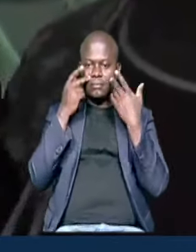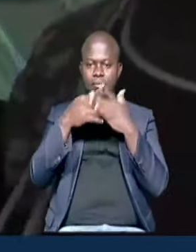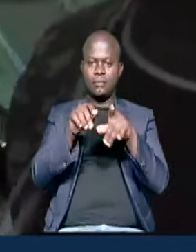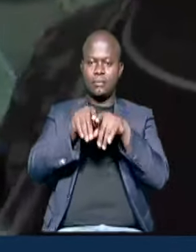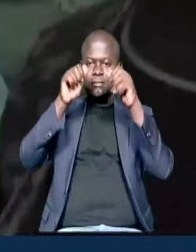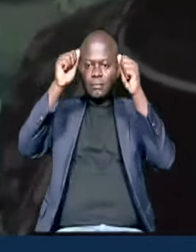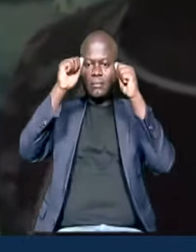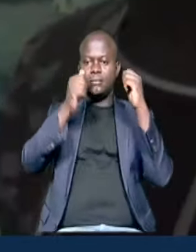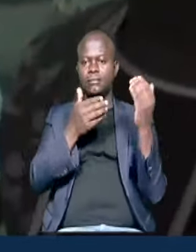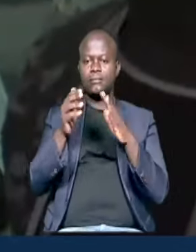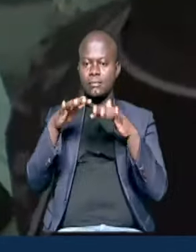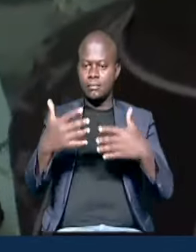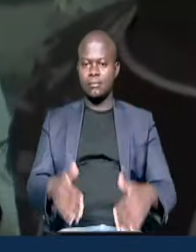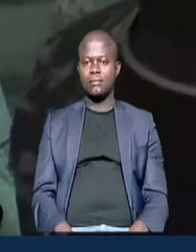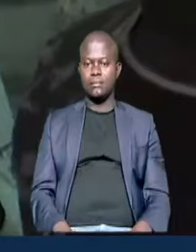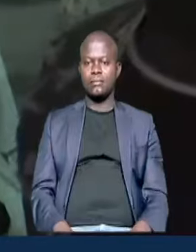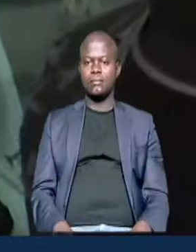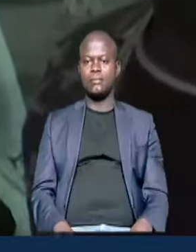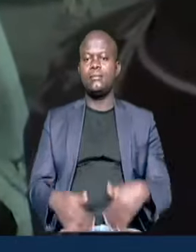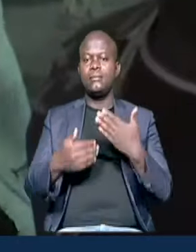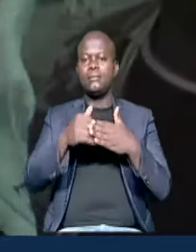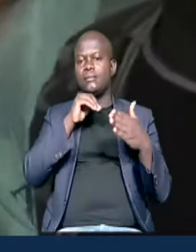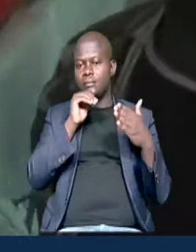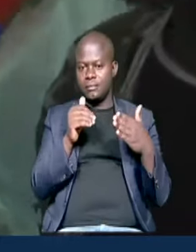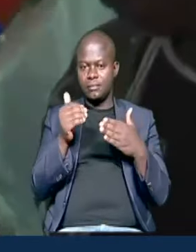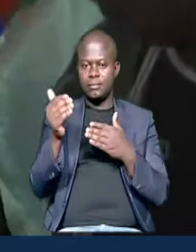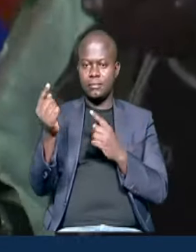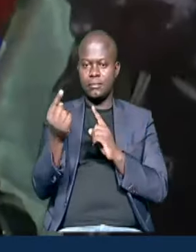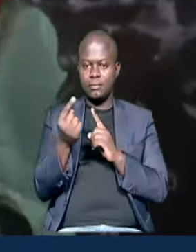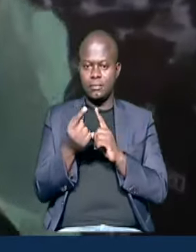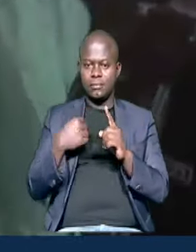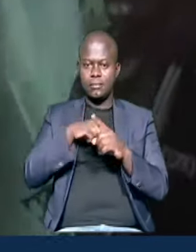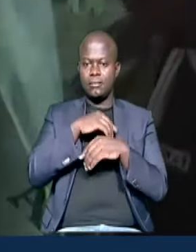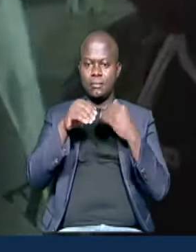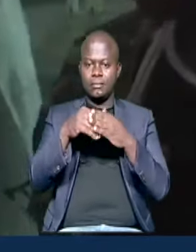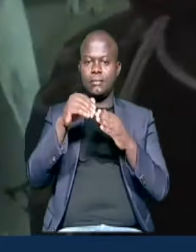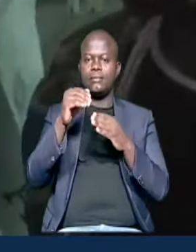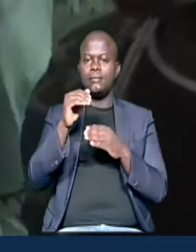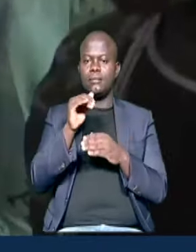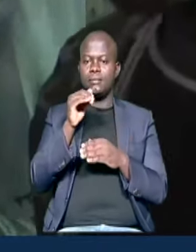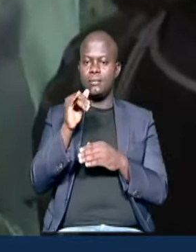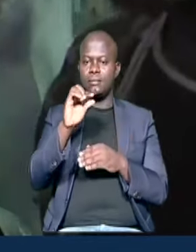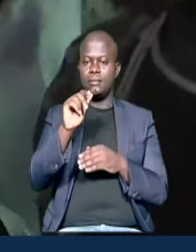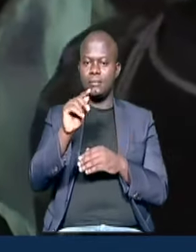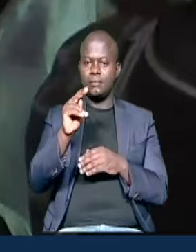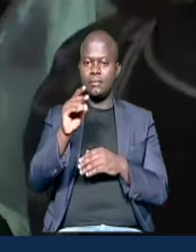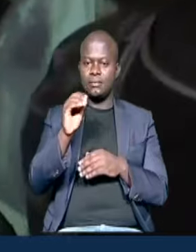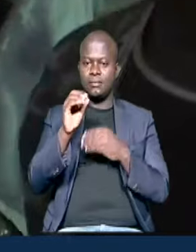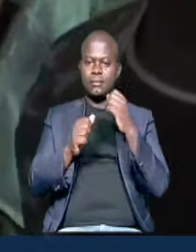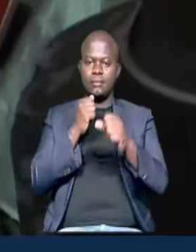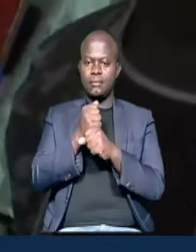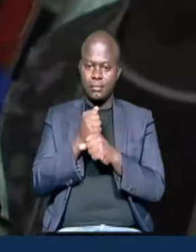APR ese mwabyakire mute gutsindwa mu kino rega no kavuga ngo nigire hino kivuga ati gikona international igira hino n'ingi